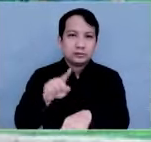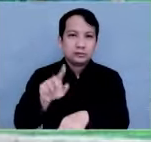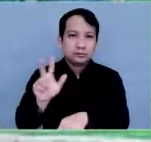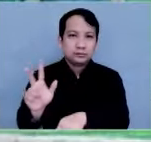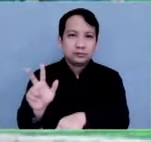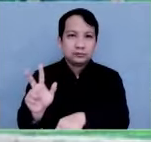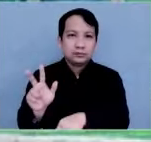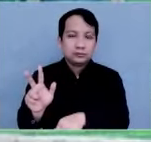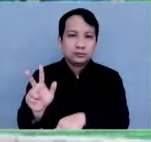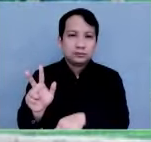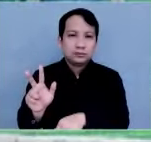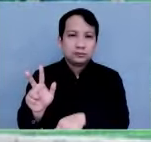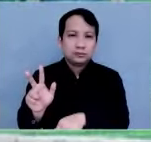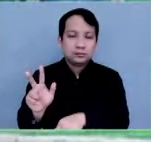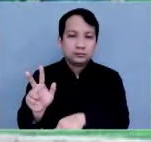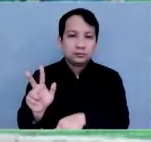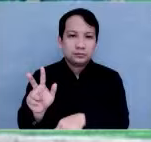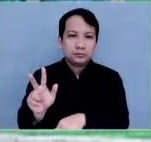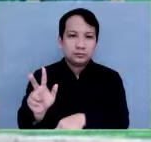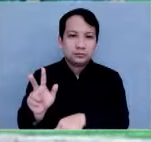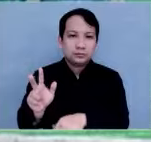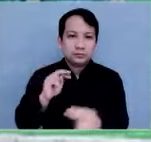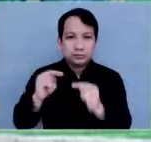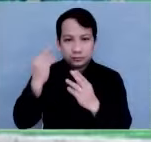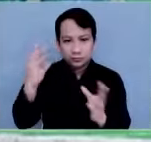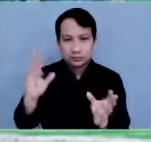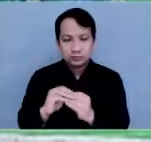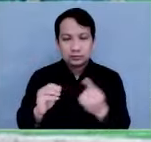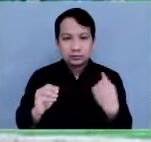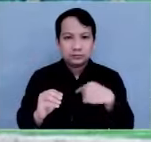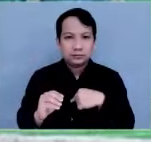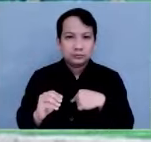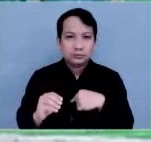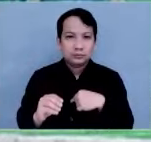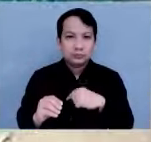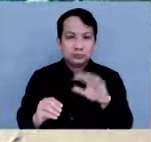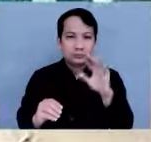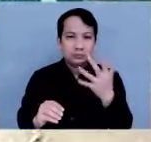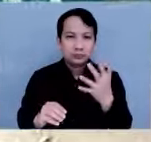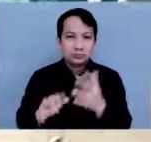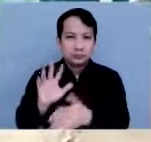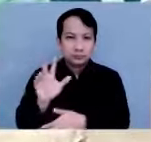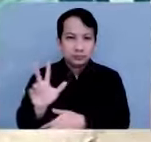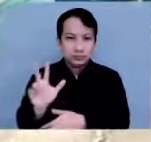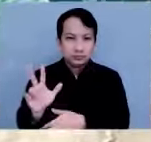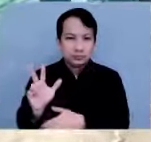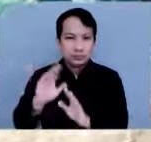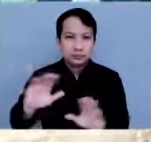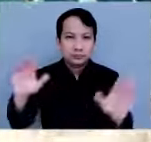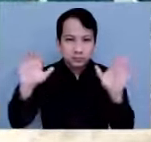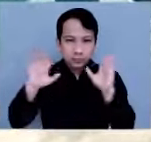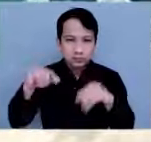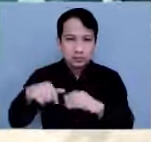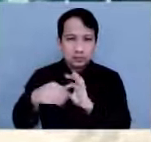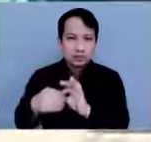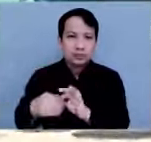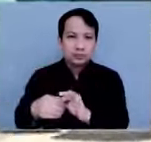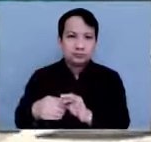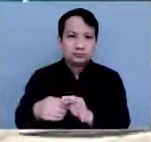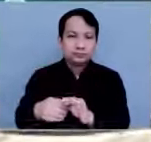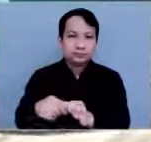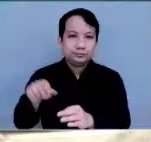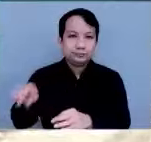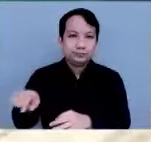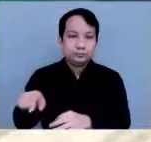kahapon ng makipagnegosasyon sila kay Kiboy pagpatak ng 5:3 ng hapon sumuko na ang Pastor sa intelligence service ng